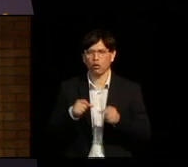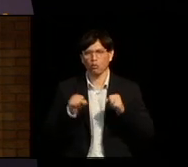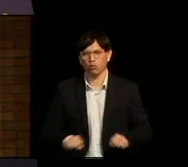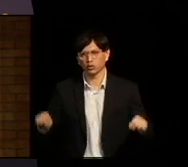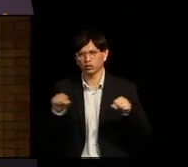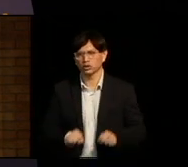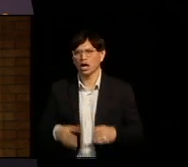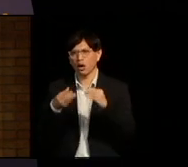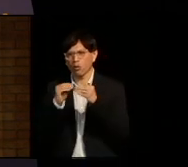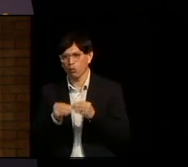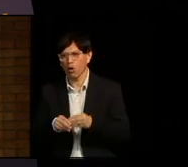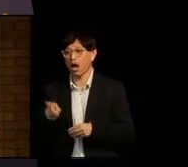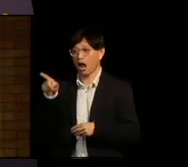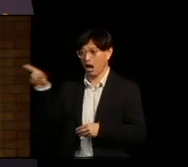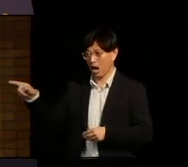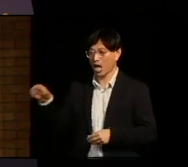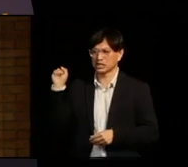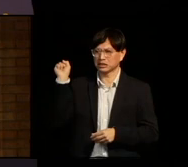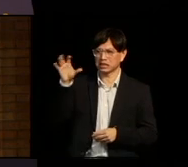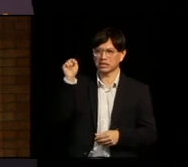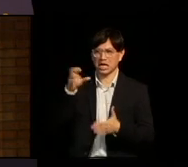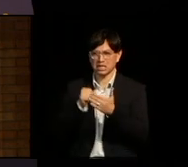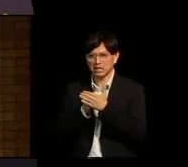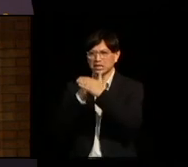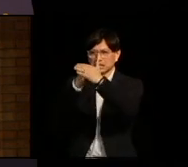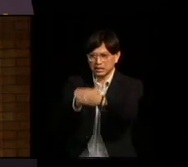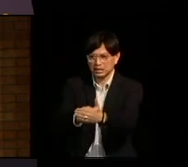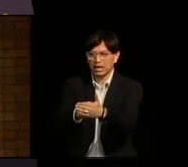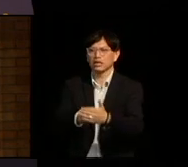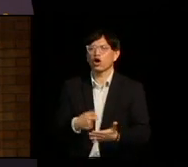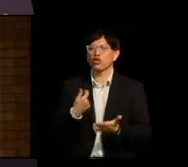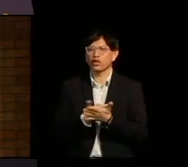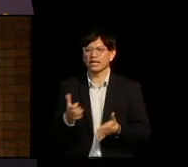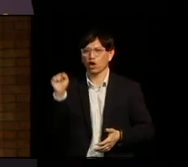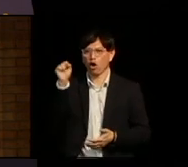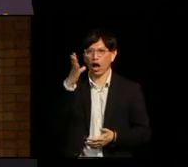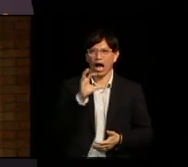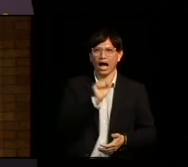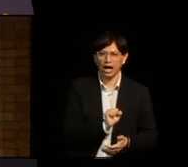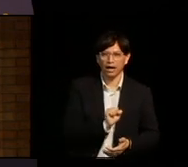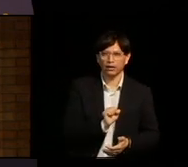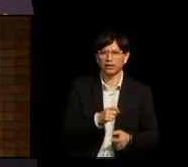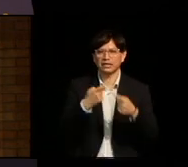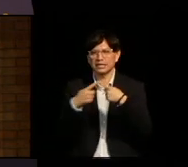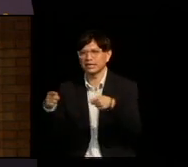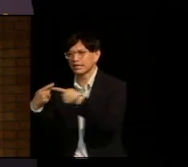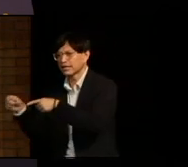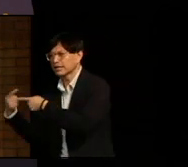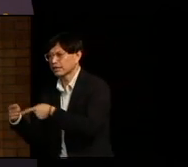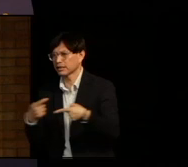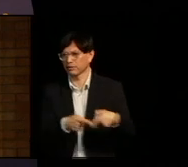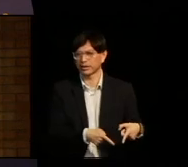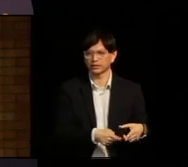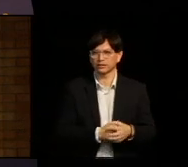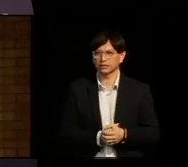qualcosa io sono insegnante di sostegno tecnico Aba E insomma ho varie specializzazioni